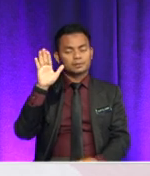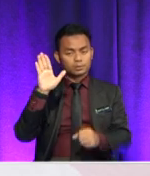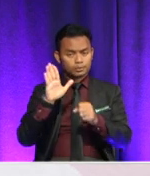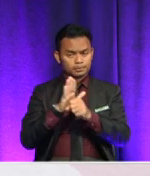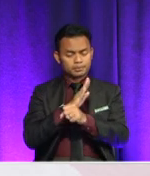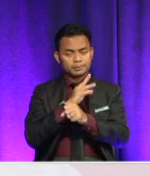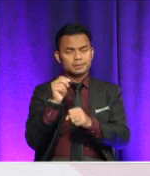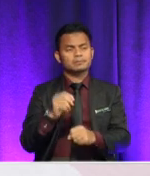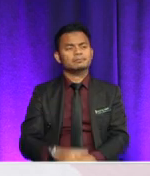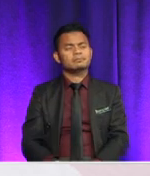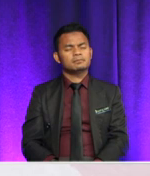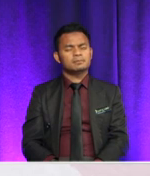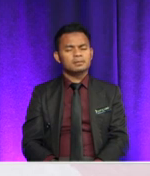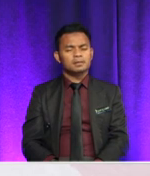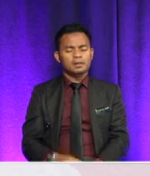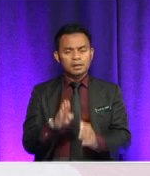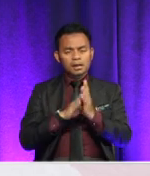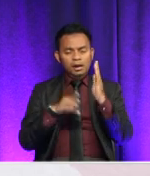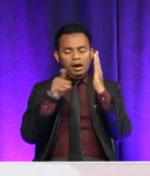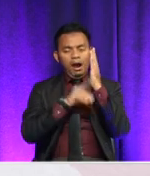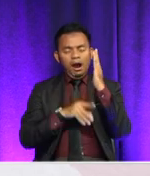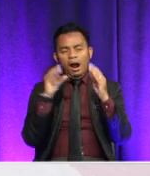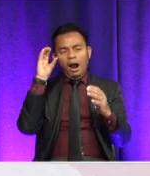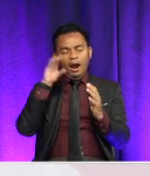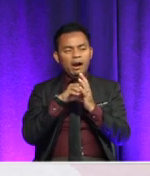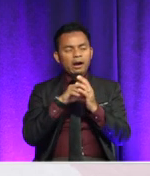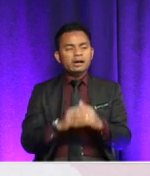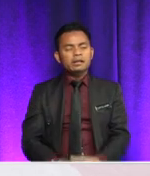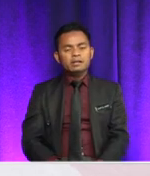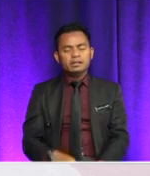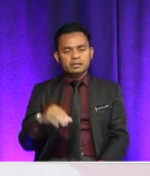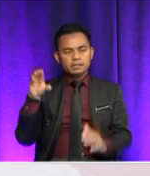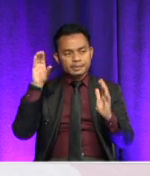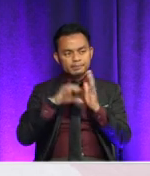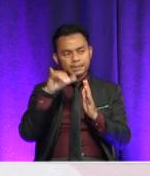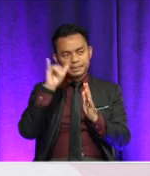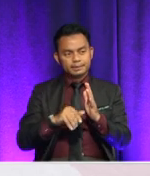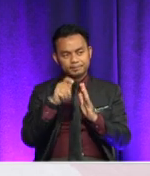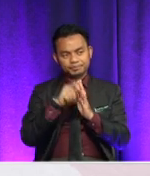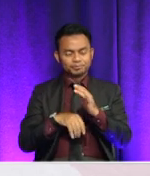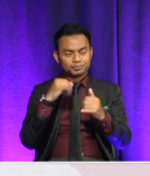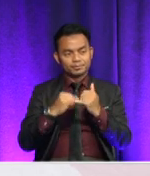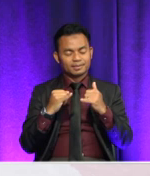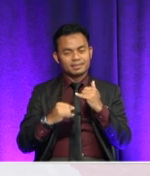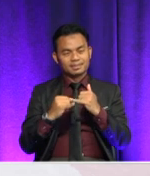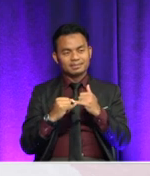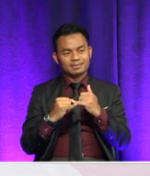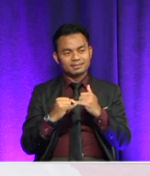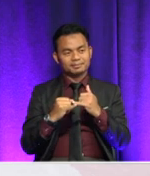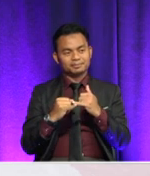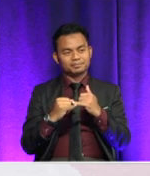compliment berdasarkan gambar tadi lah dan gambar yang terakhir inovasi baharu